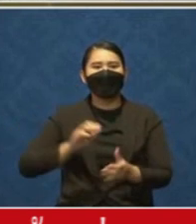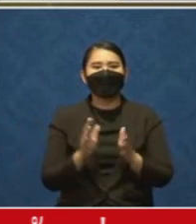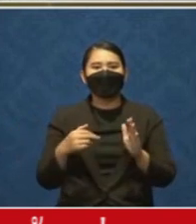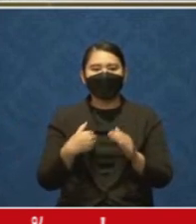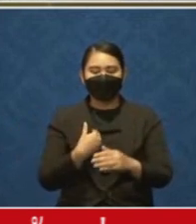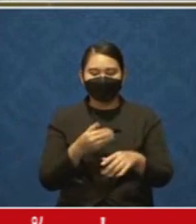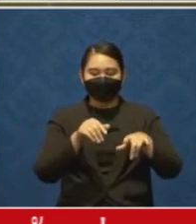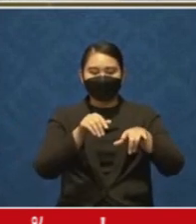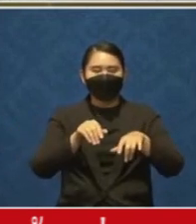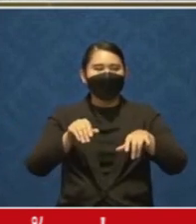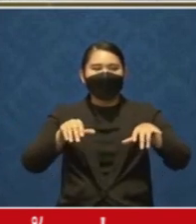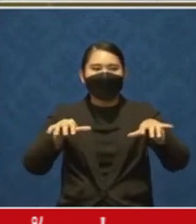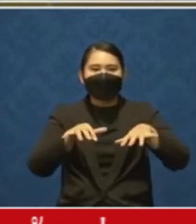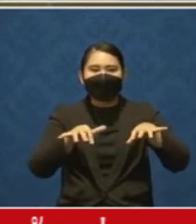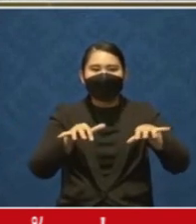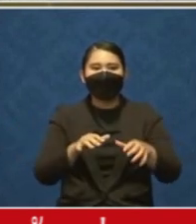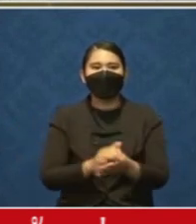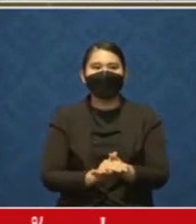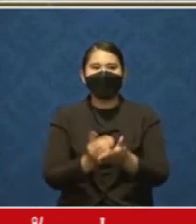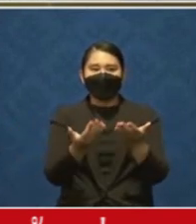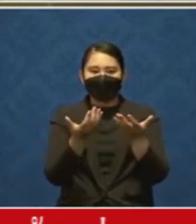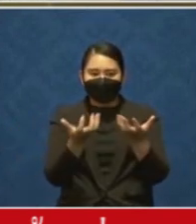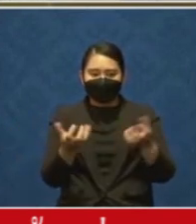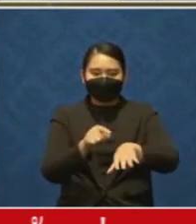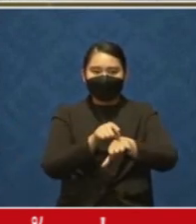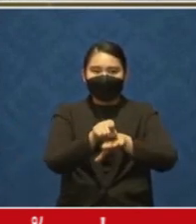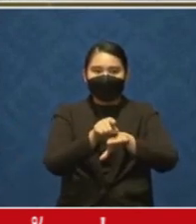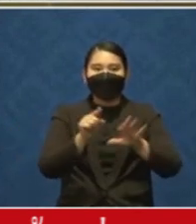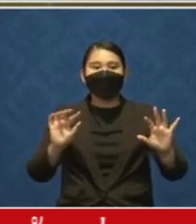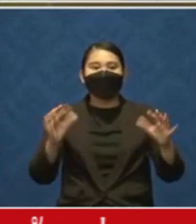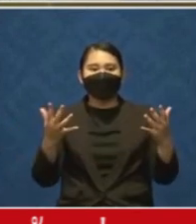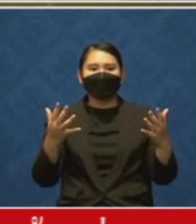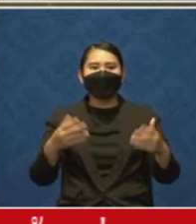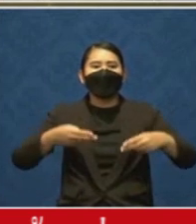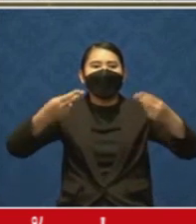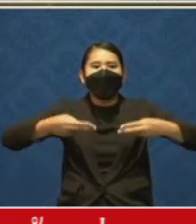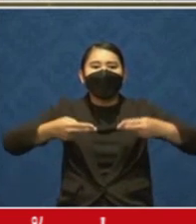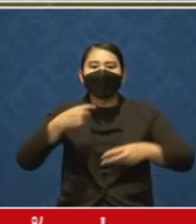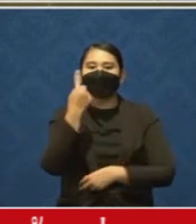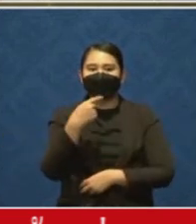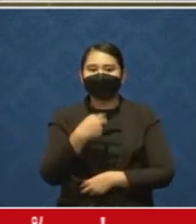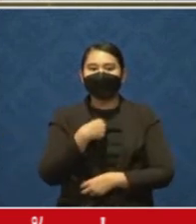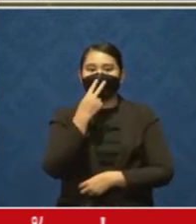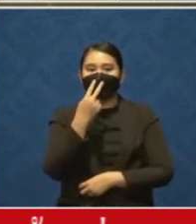ปล่าๆที่ไม่มีอาวุธแล้วจะไปลบกับใครได้ครับแสดงให้เห็นว่ากองทั